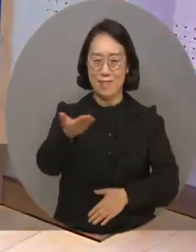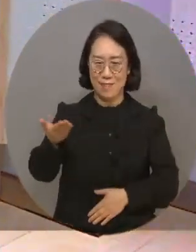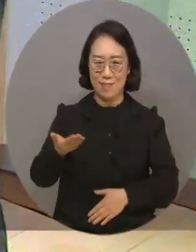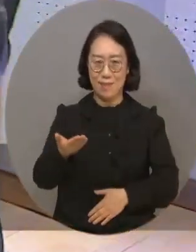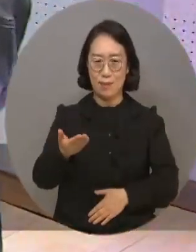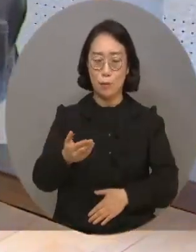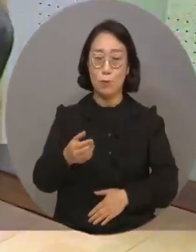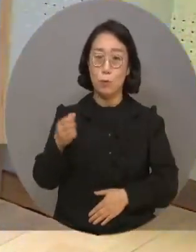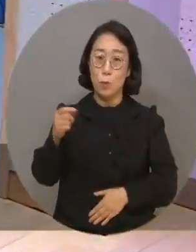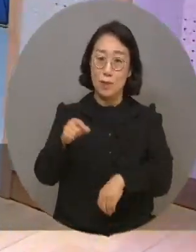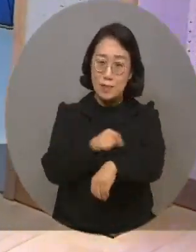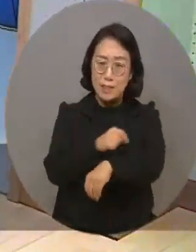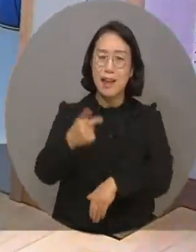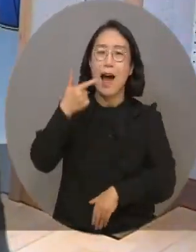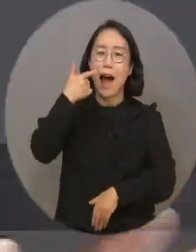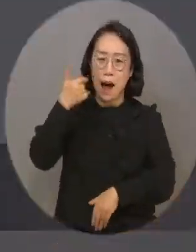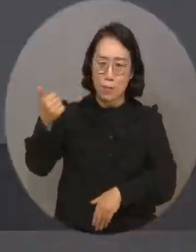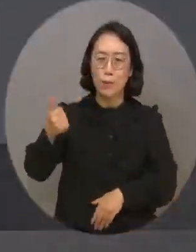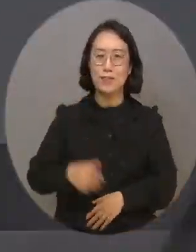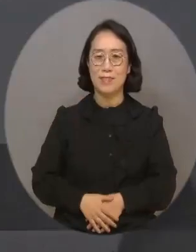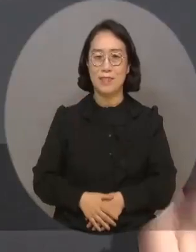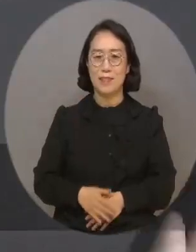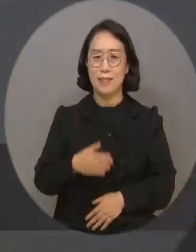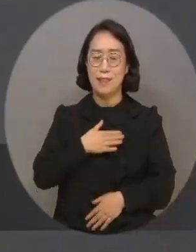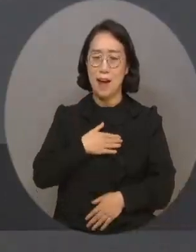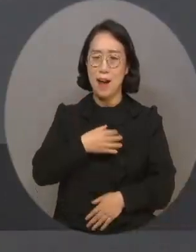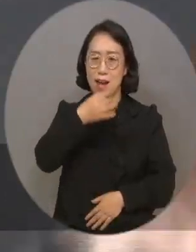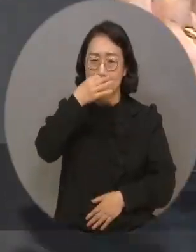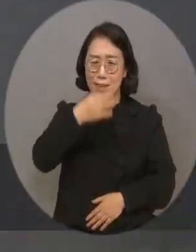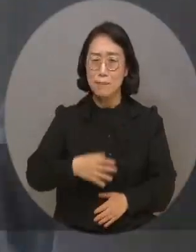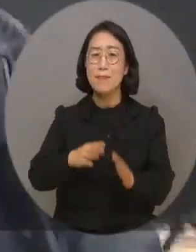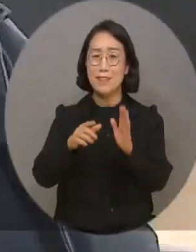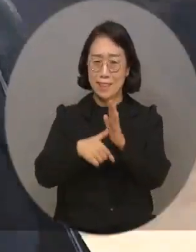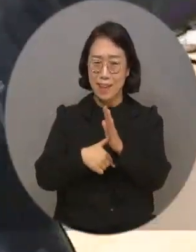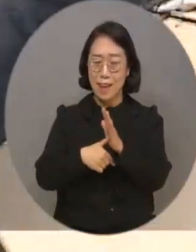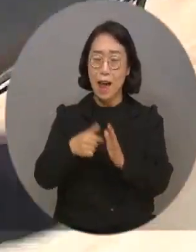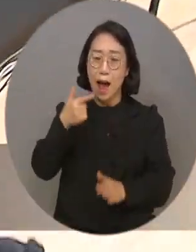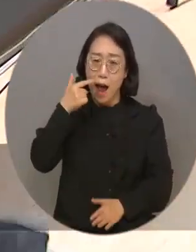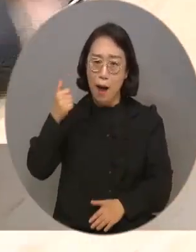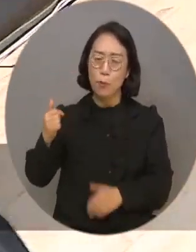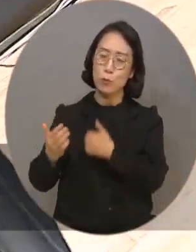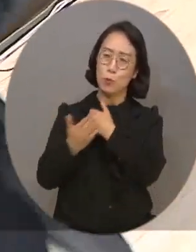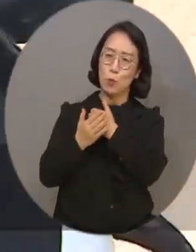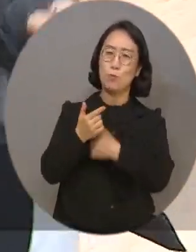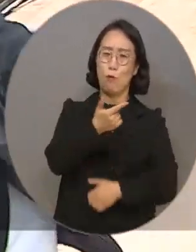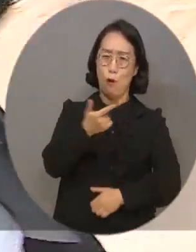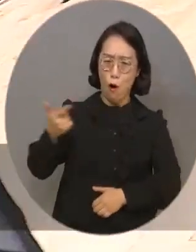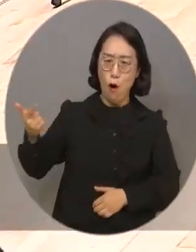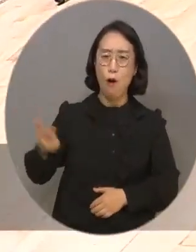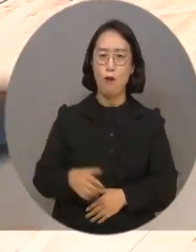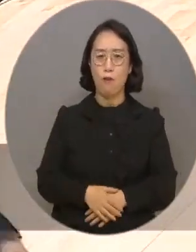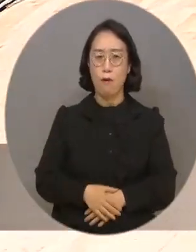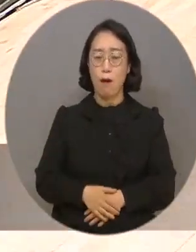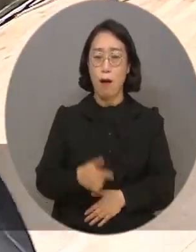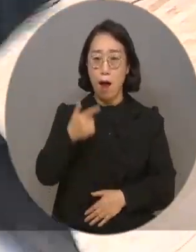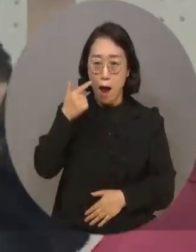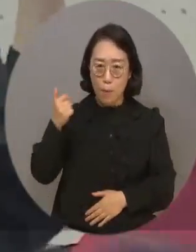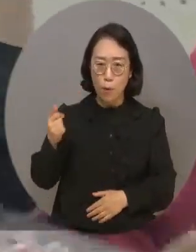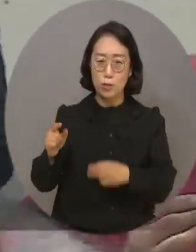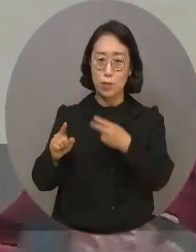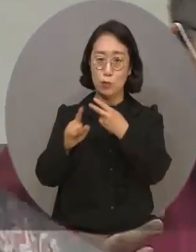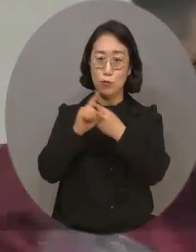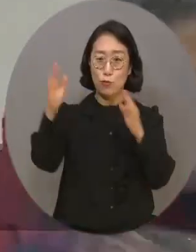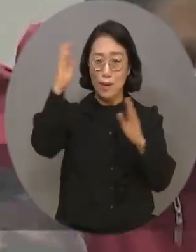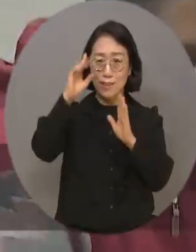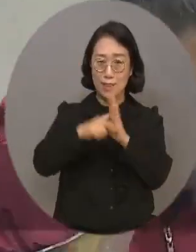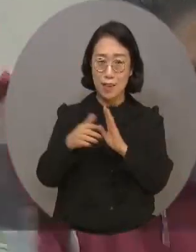그리고 아버지한테요. 제가 힘들 때 아버지가 좀 많이 도와주셨어요. 아버지 중학교